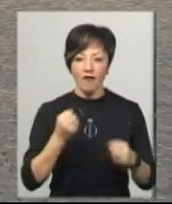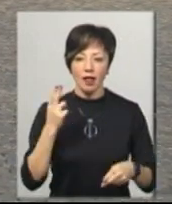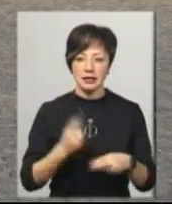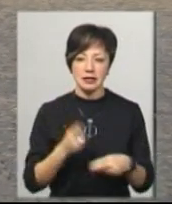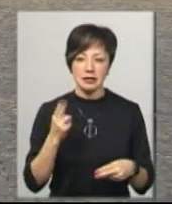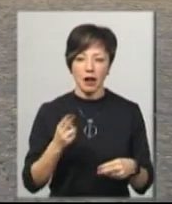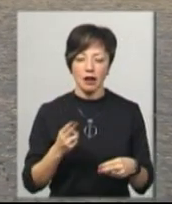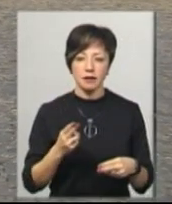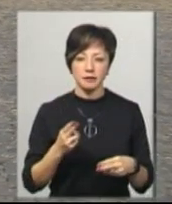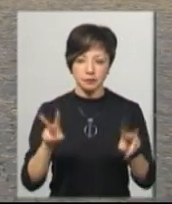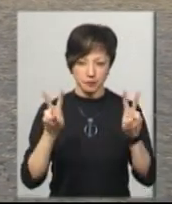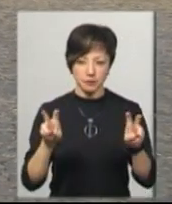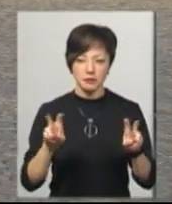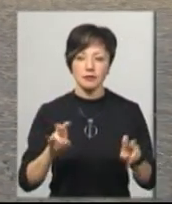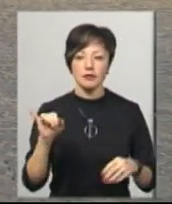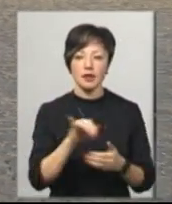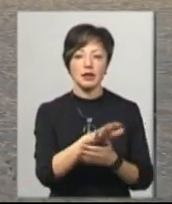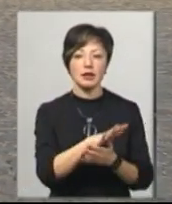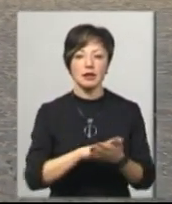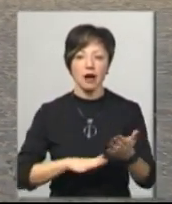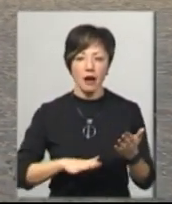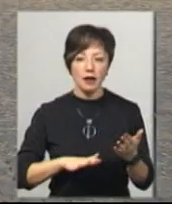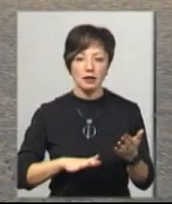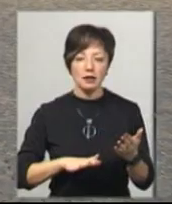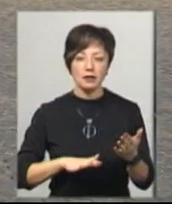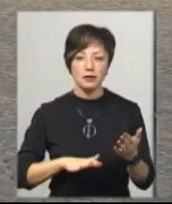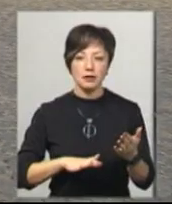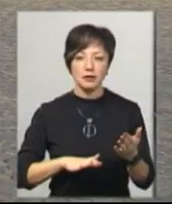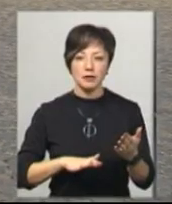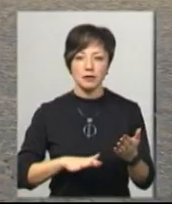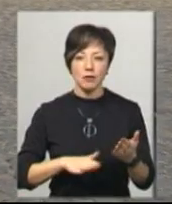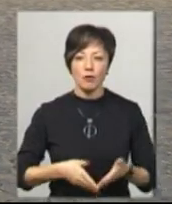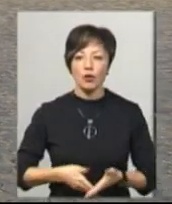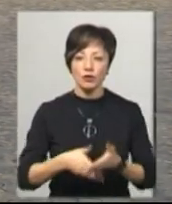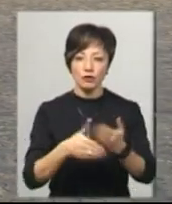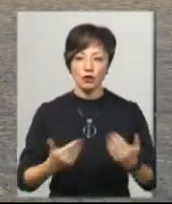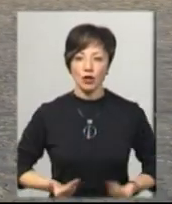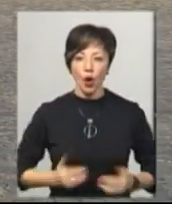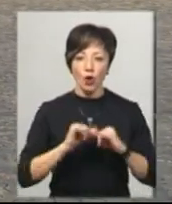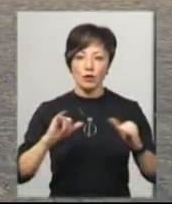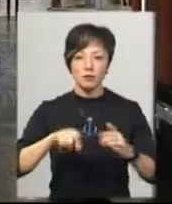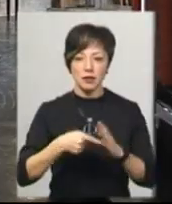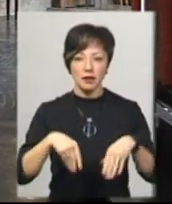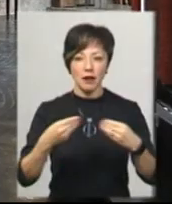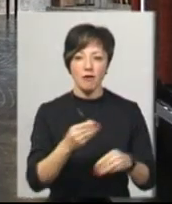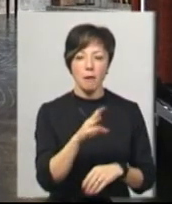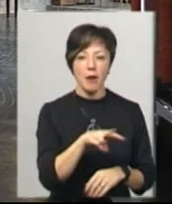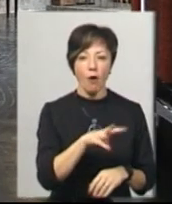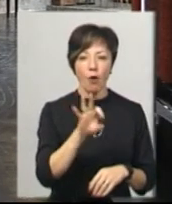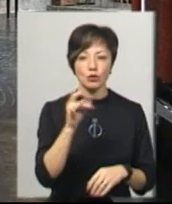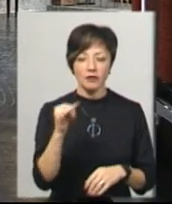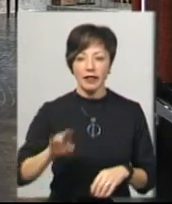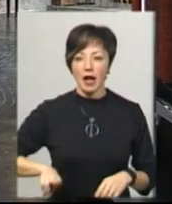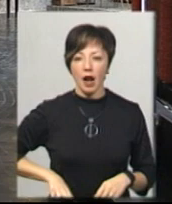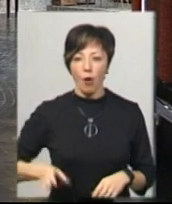далі саме почівку в життя і розвиток міста – Микола Островський. Директорка